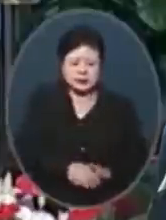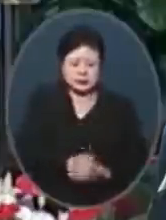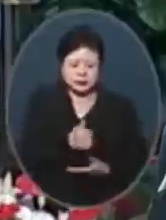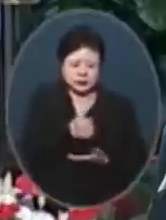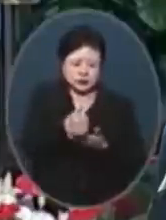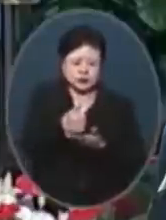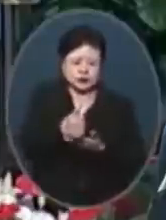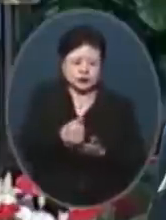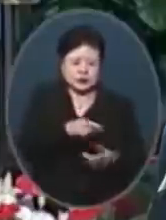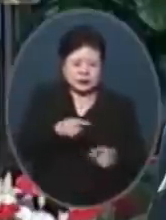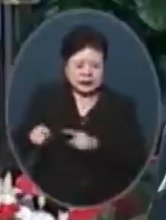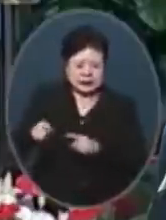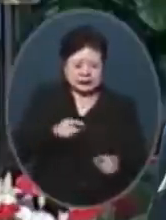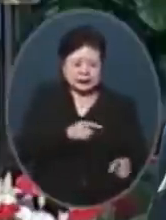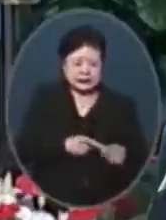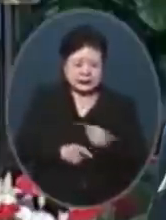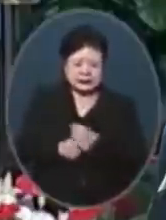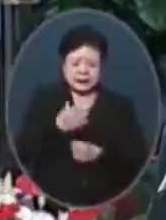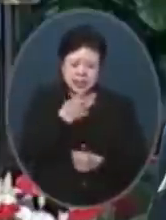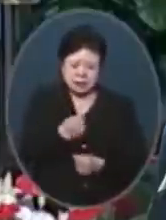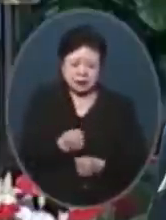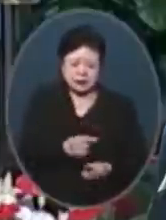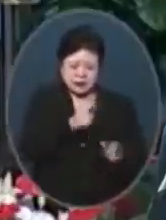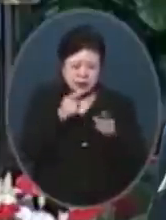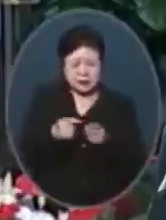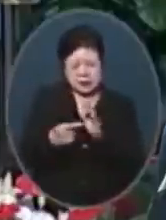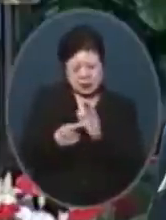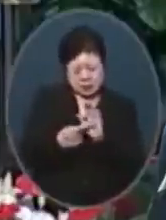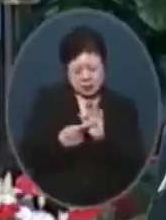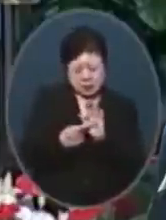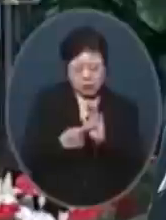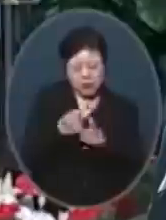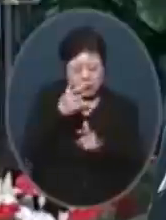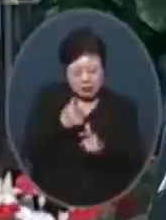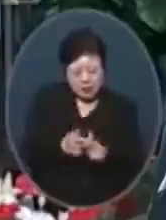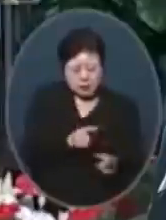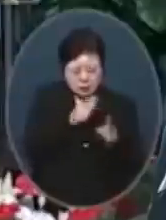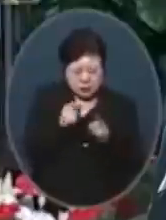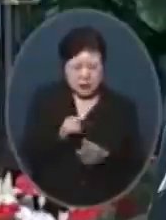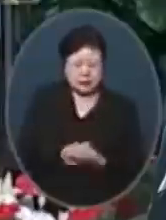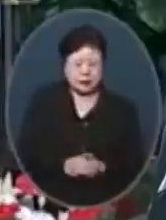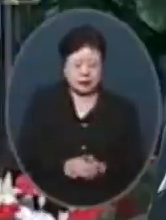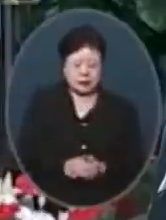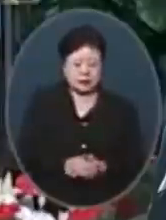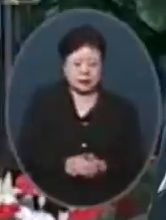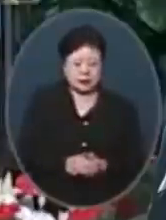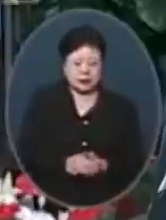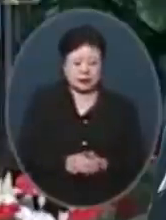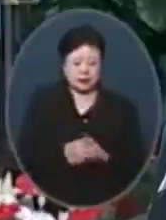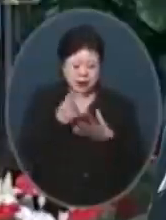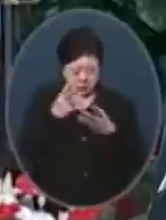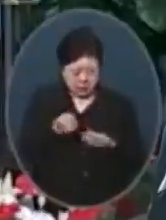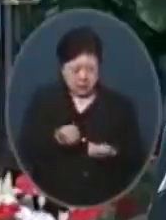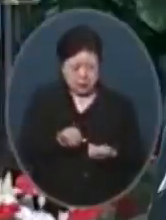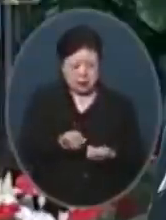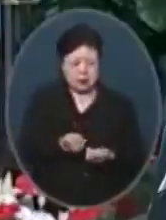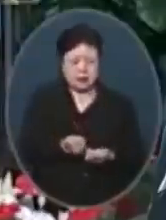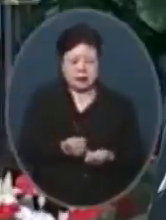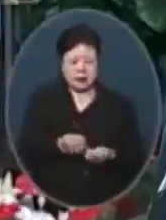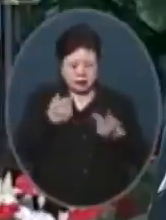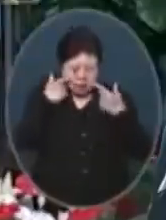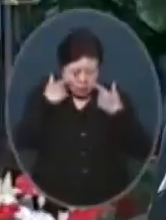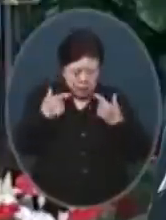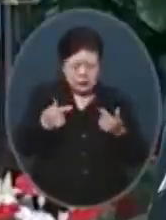주님의 다스리시는 뜻이 아브라함의 삶에 나타나고 예수님의 삶은 말할 수 없이 확실히 인생